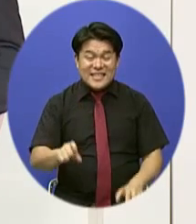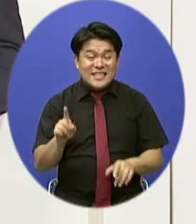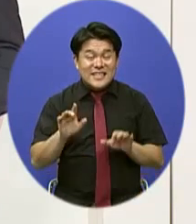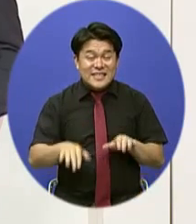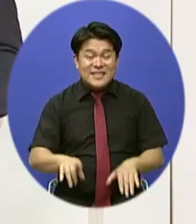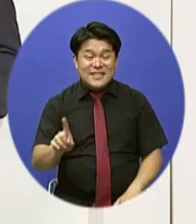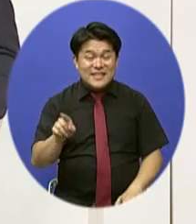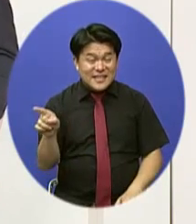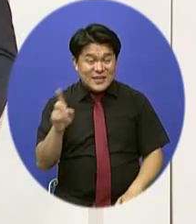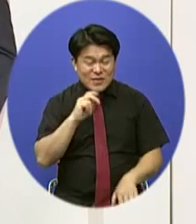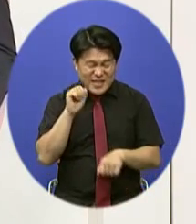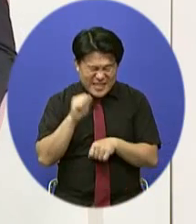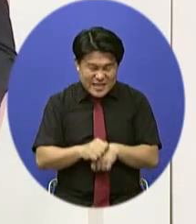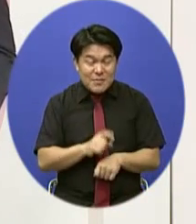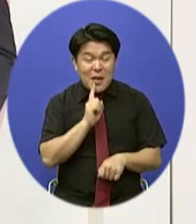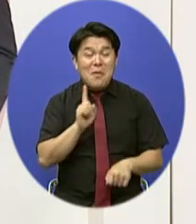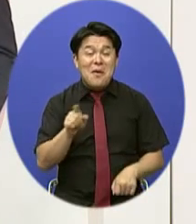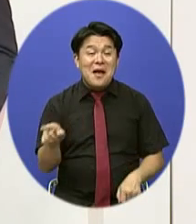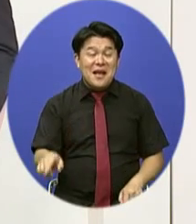지내요? 노래 잘하는 아들.